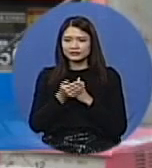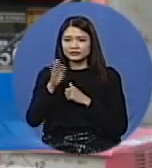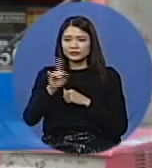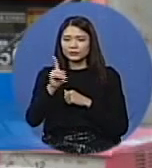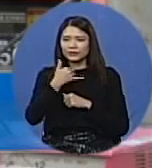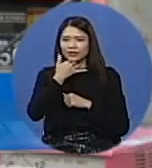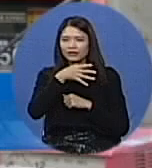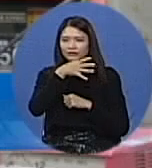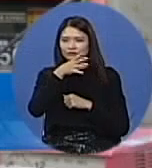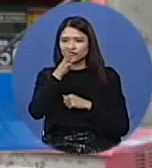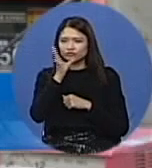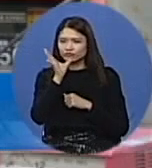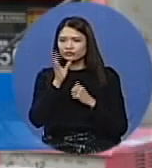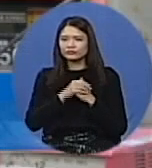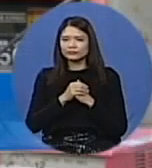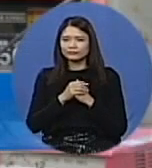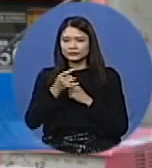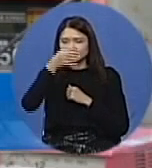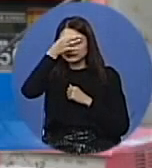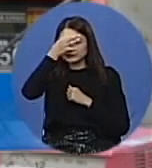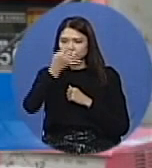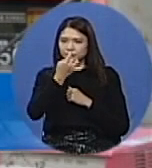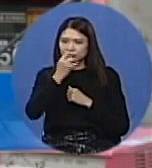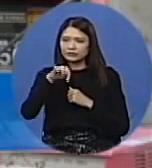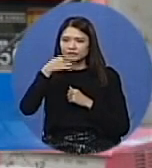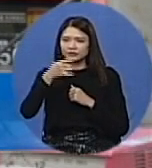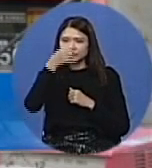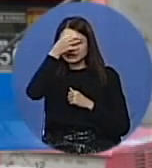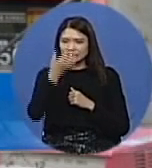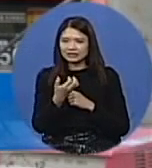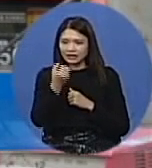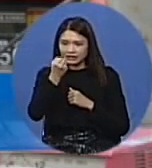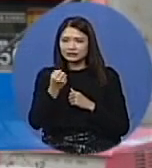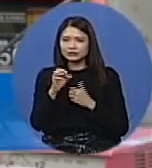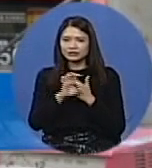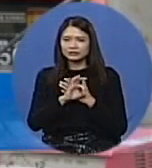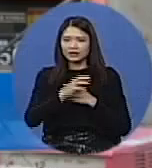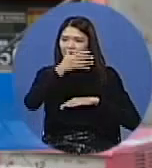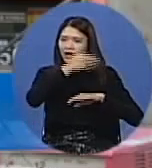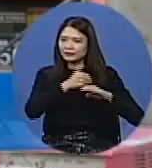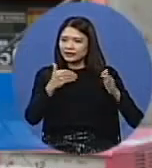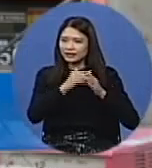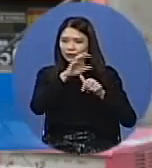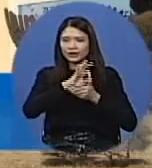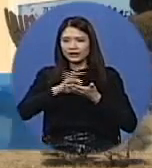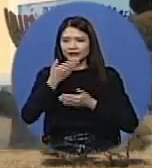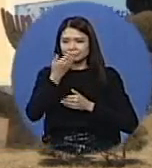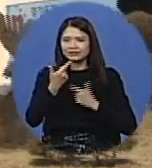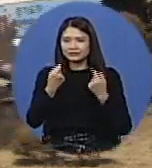나이를 먹어서도 어떻게 보면 이 기능이라는 것은 자기가 가지고 있는 것이기 때문에 끝까지 활용을 할 수가 있는